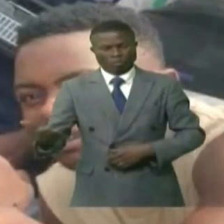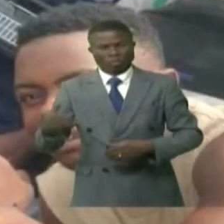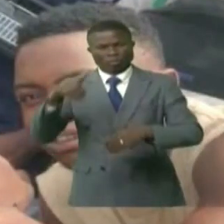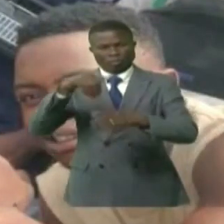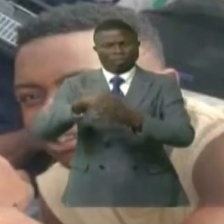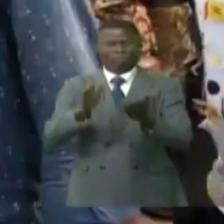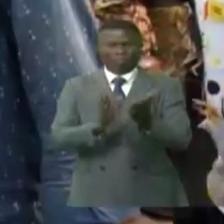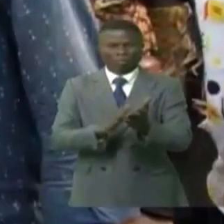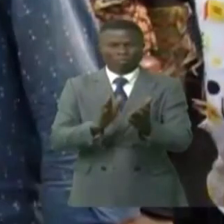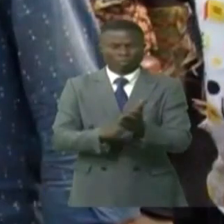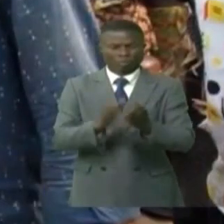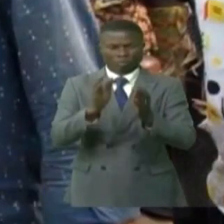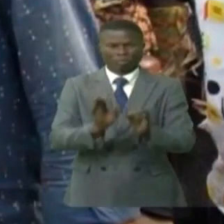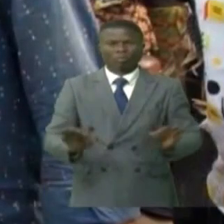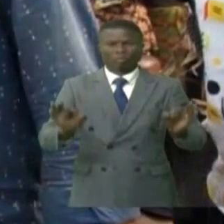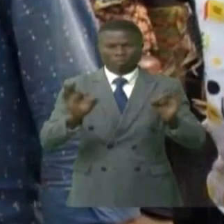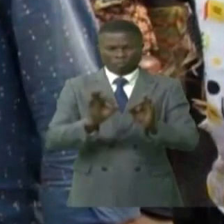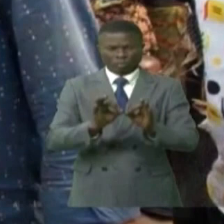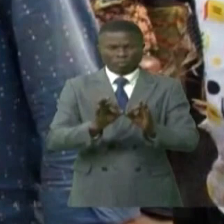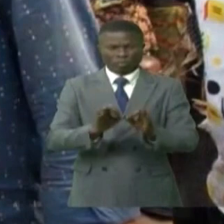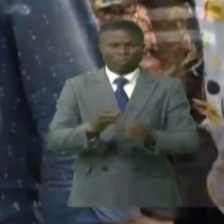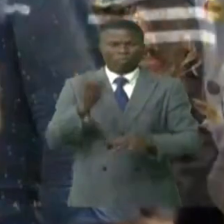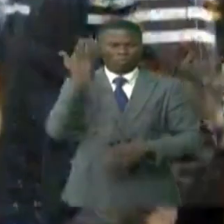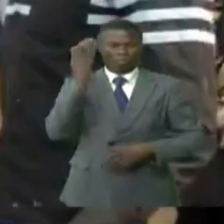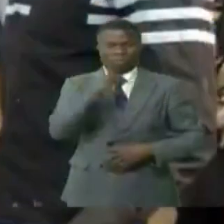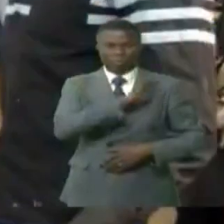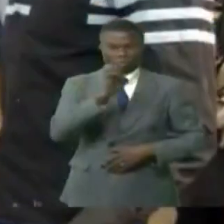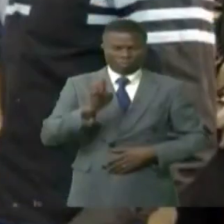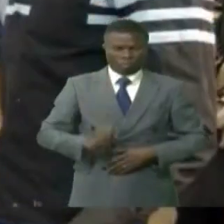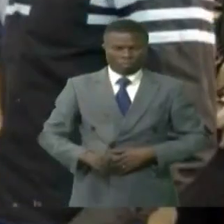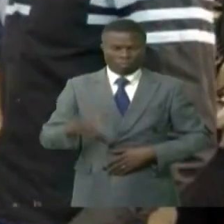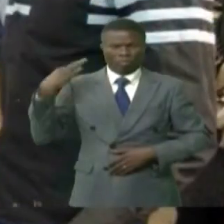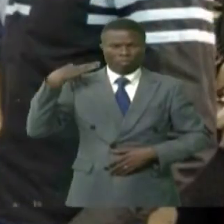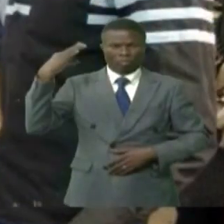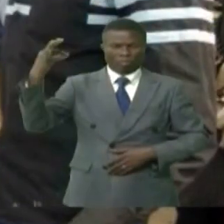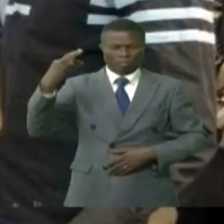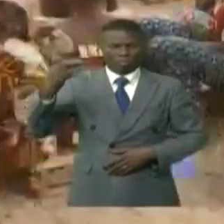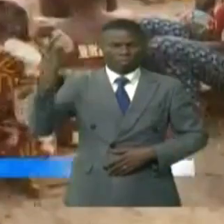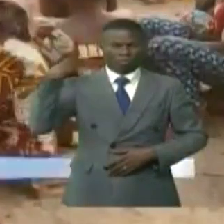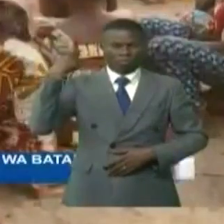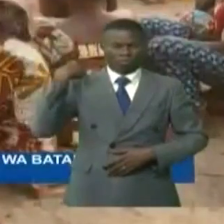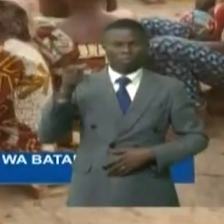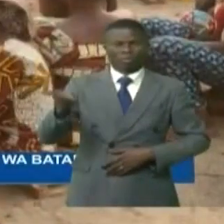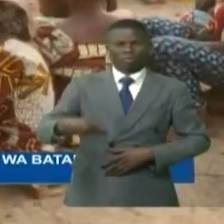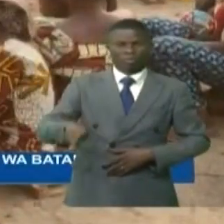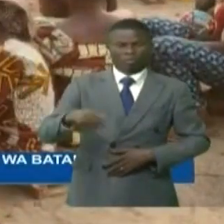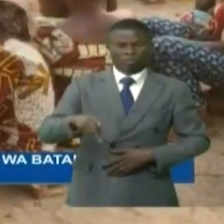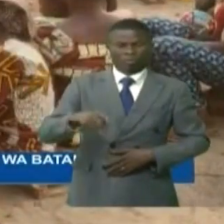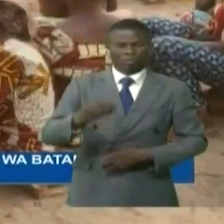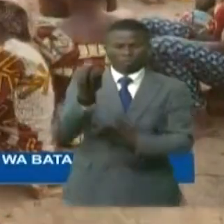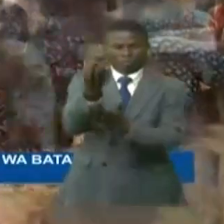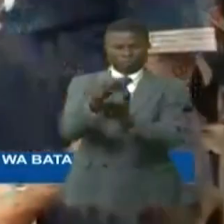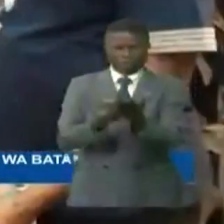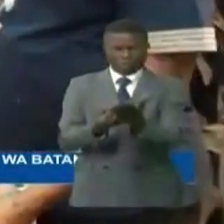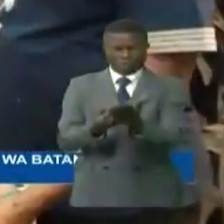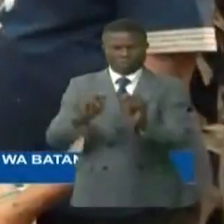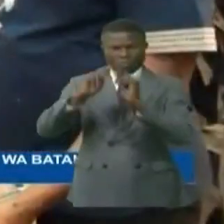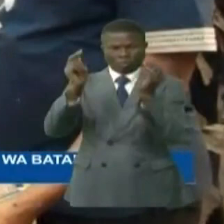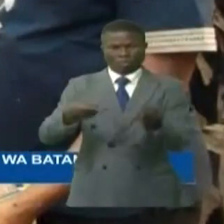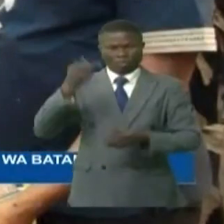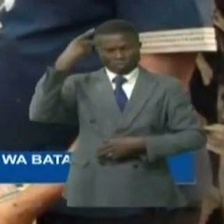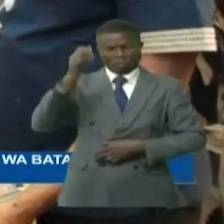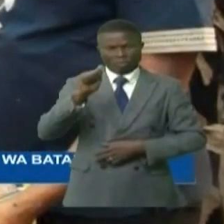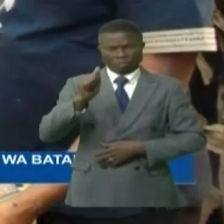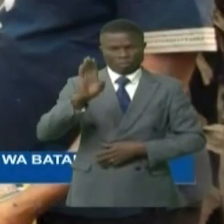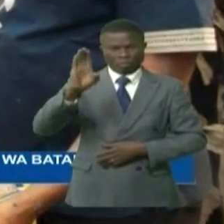scolaire de fourniture. Makinda Emmanuel est candidat à la députation provinciale sur la liste du parti politique